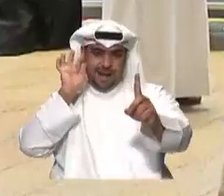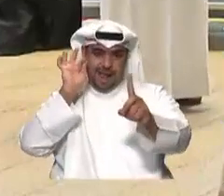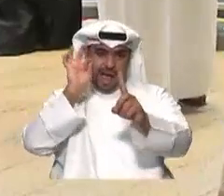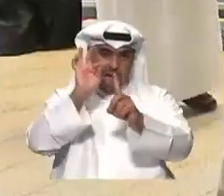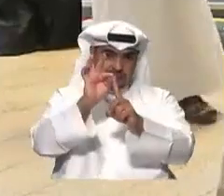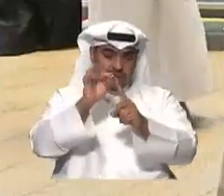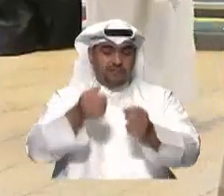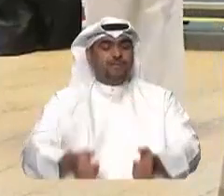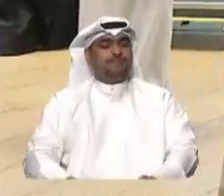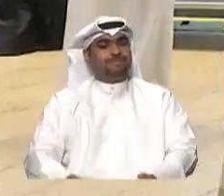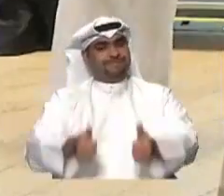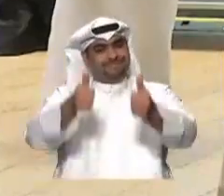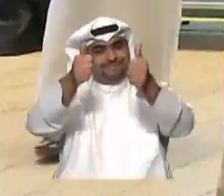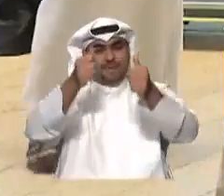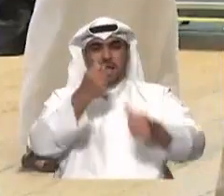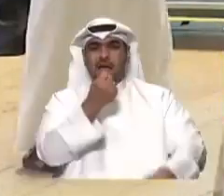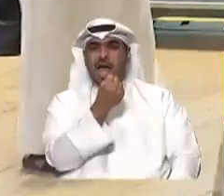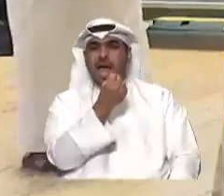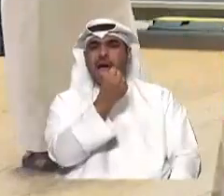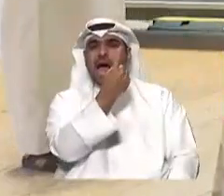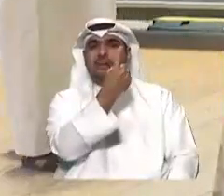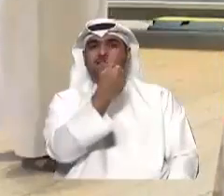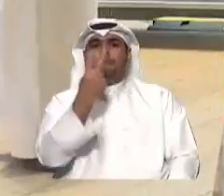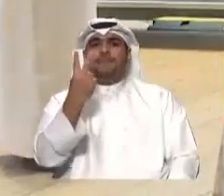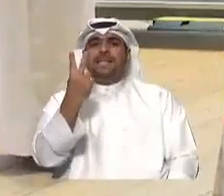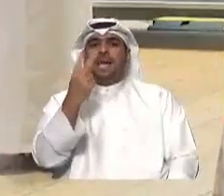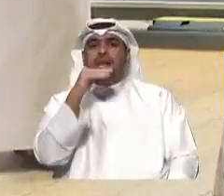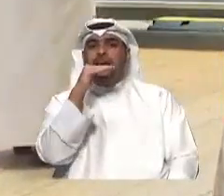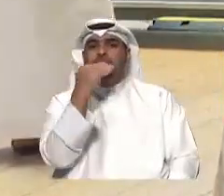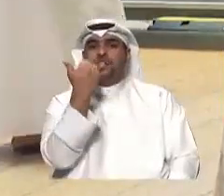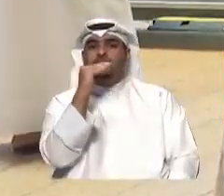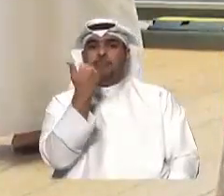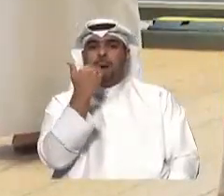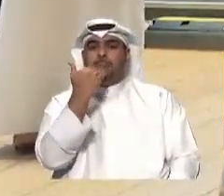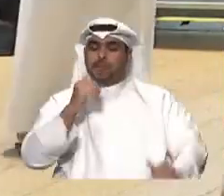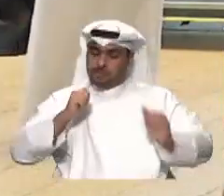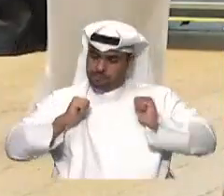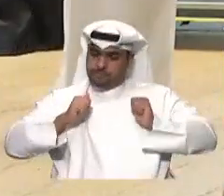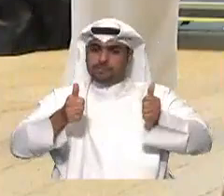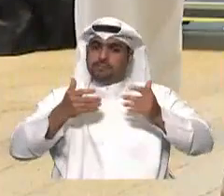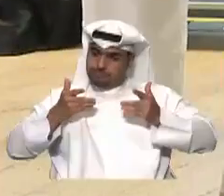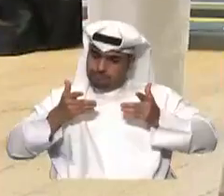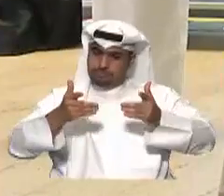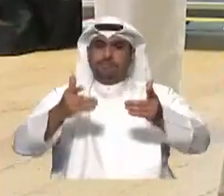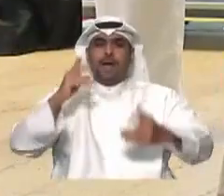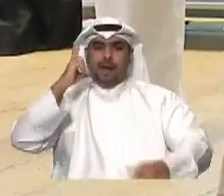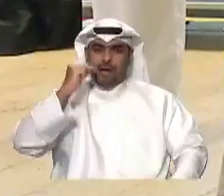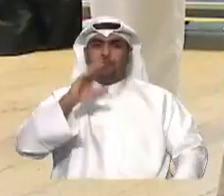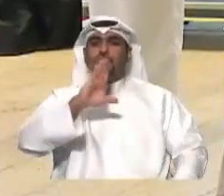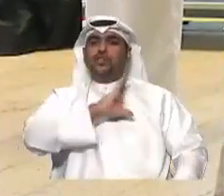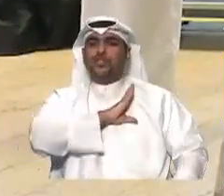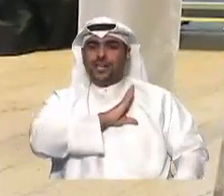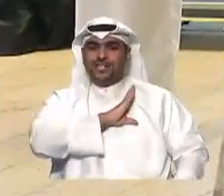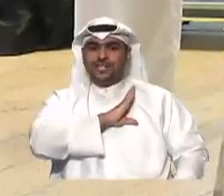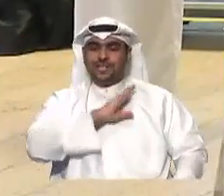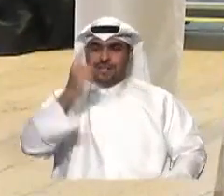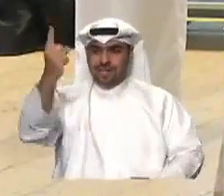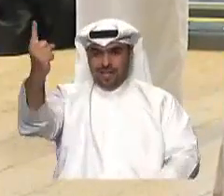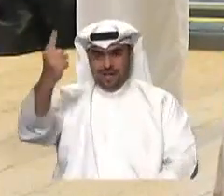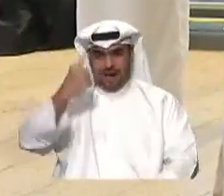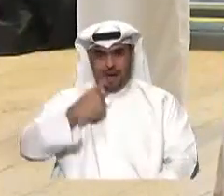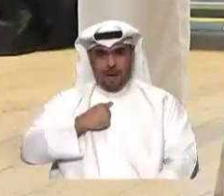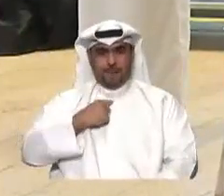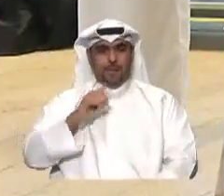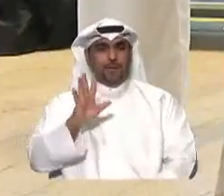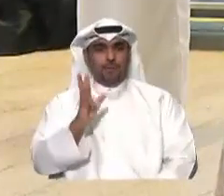بشكل كبير، وطبعا تواجدنا في الأفينيوز جاء بتوجيه من سيدي معالي